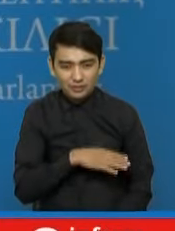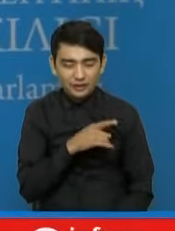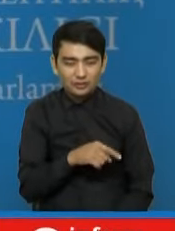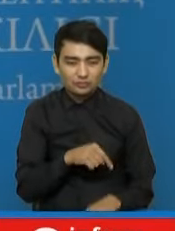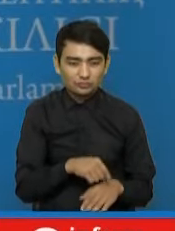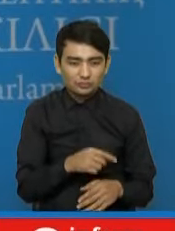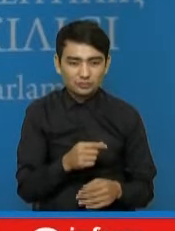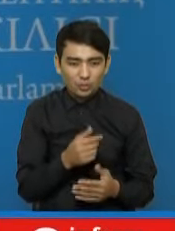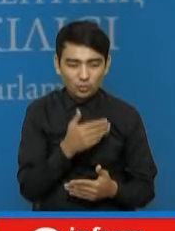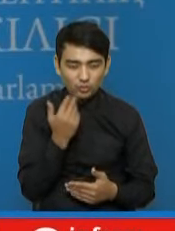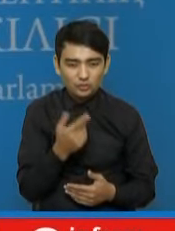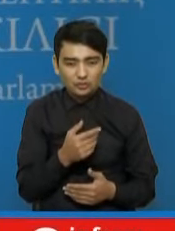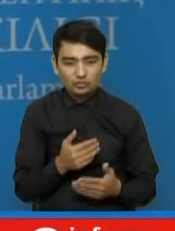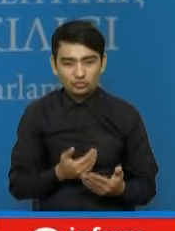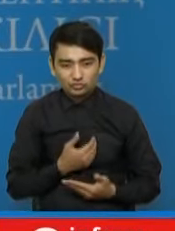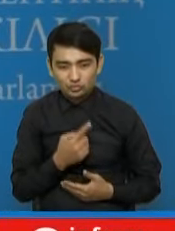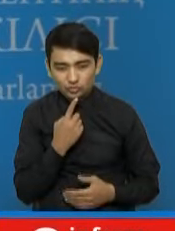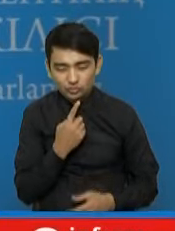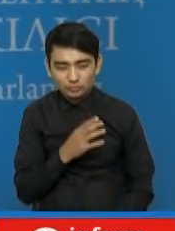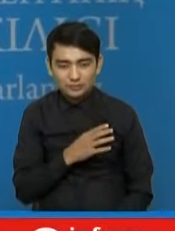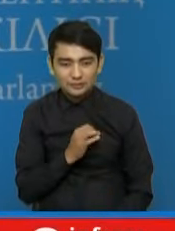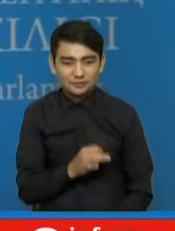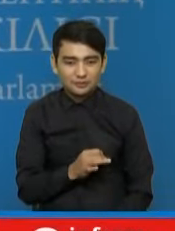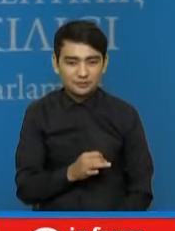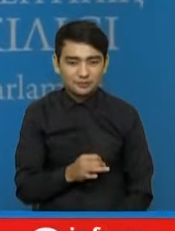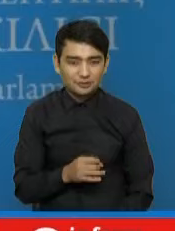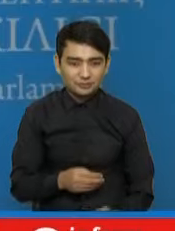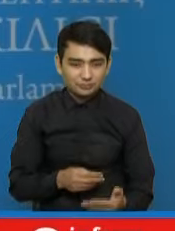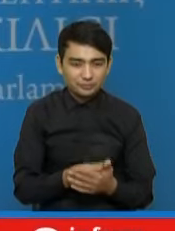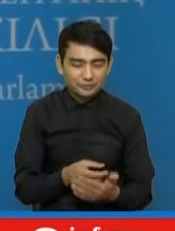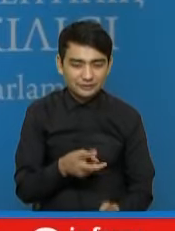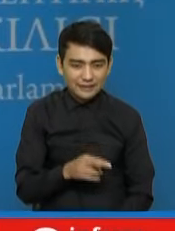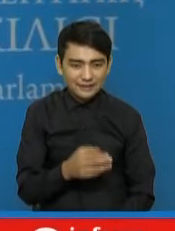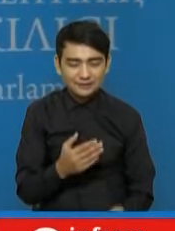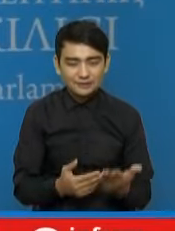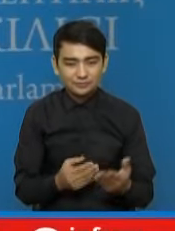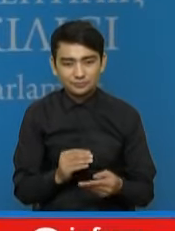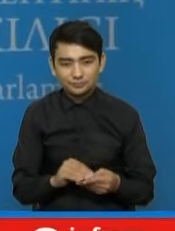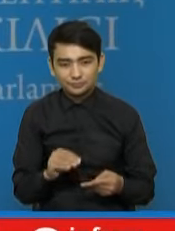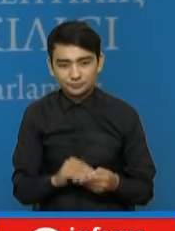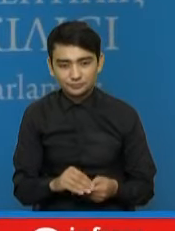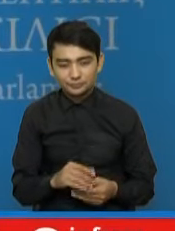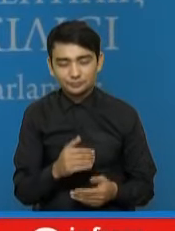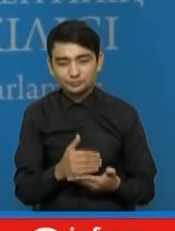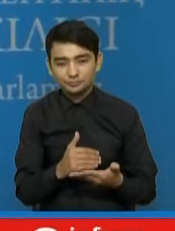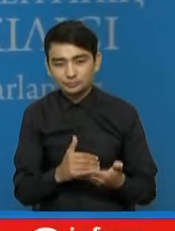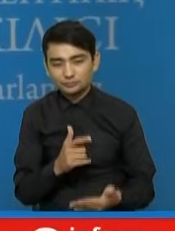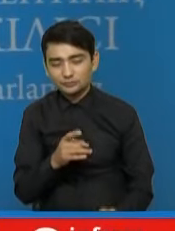жағдайы болмаса, қаржы жағдайы болмаса, осыны төлеуге, қайта төлеу графигіне